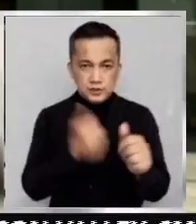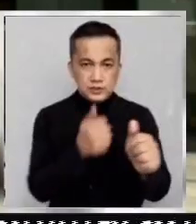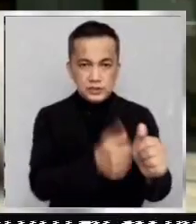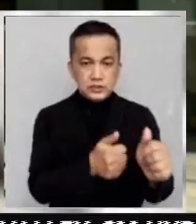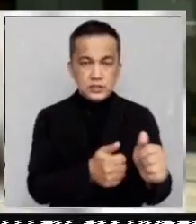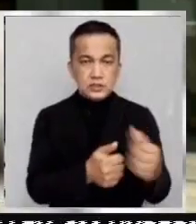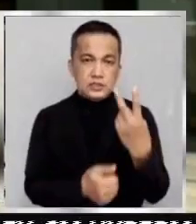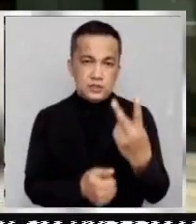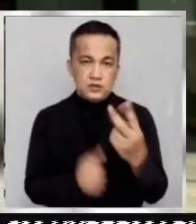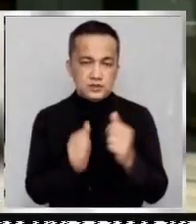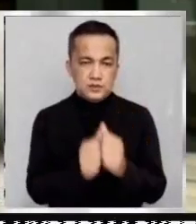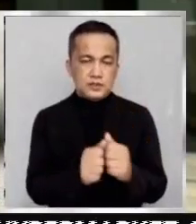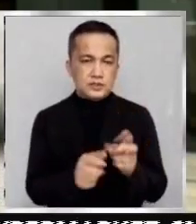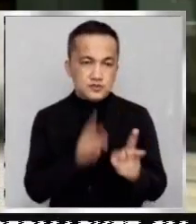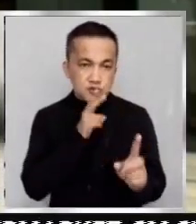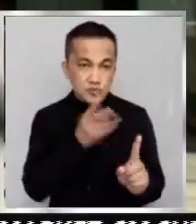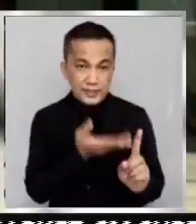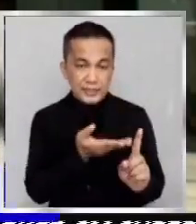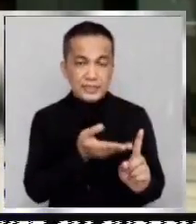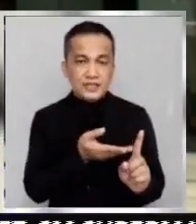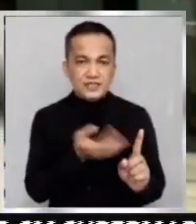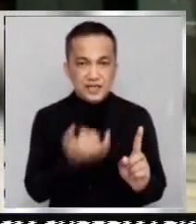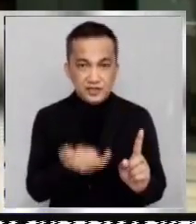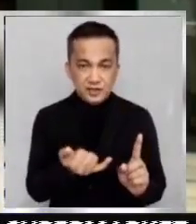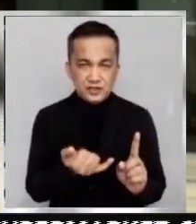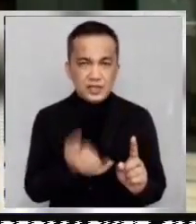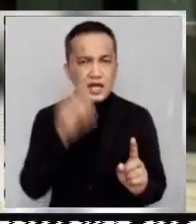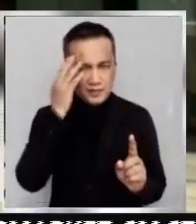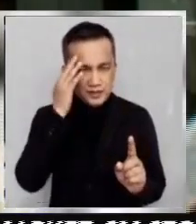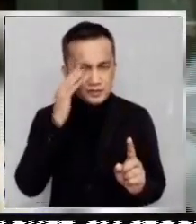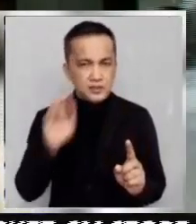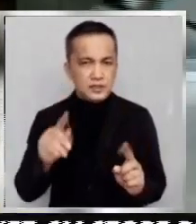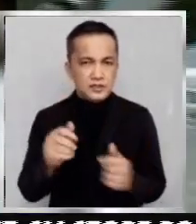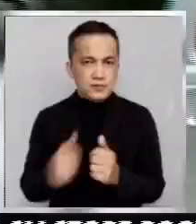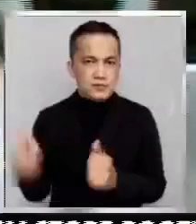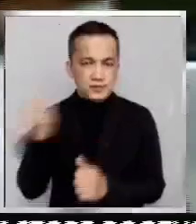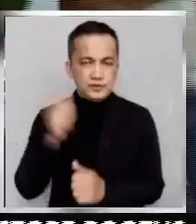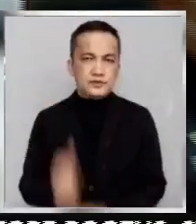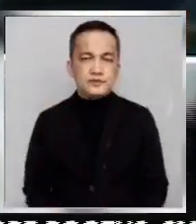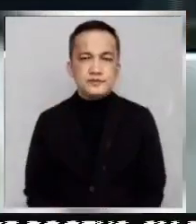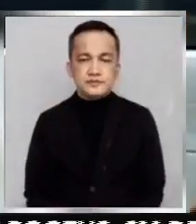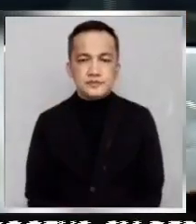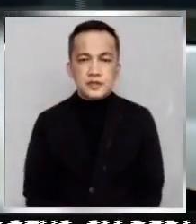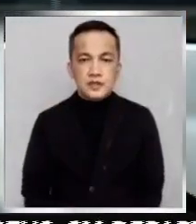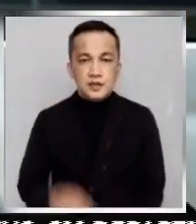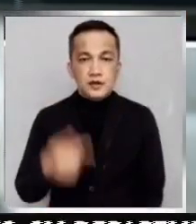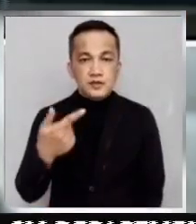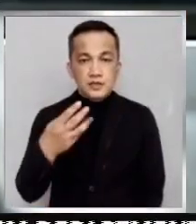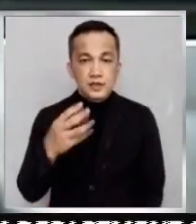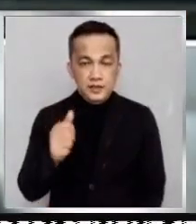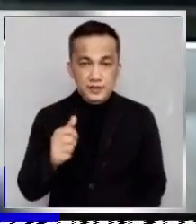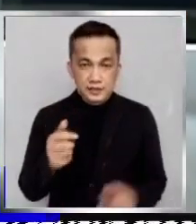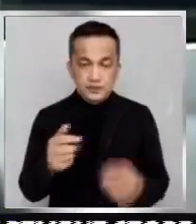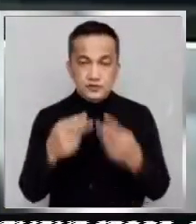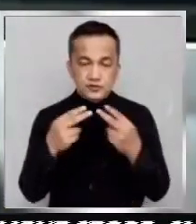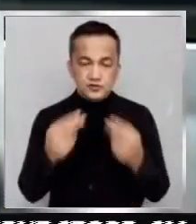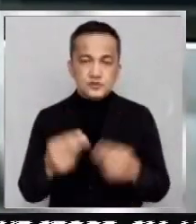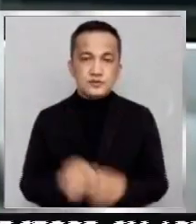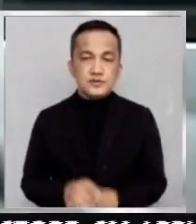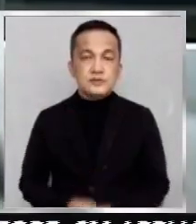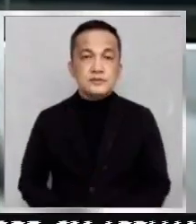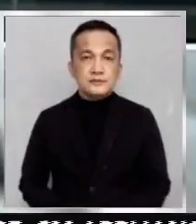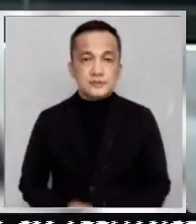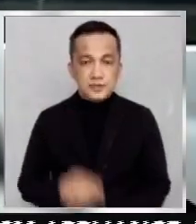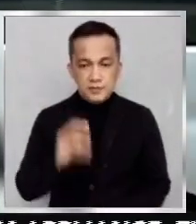mga suspect na sa ngayon daw ay tukoy na ng mga otoridad. Para sa GMA Integrated News,